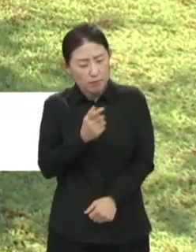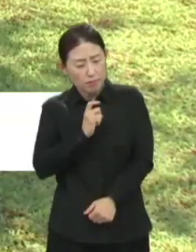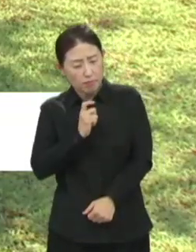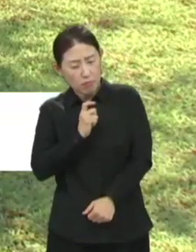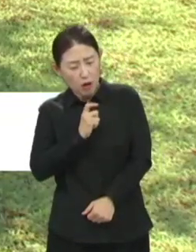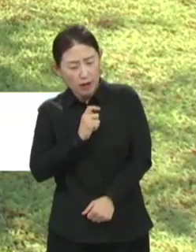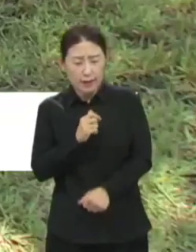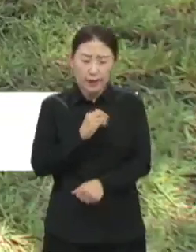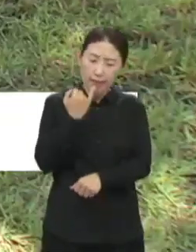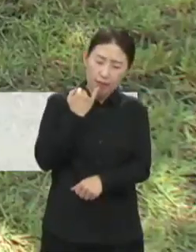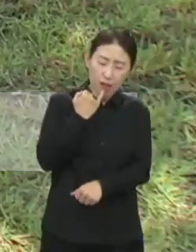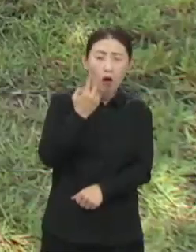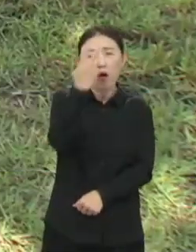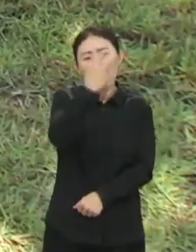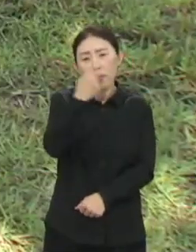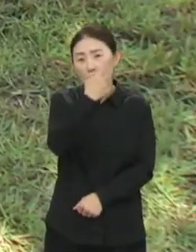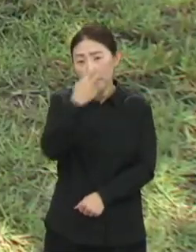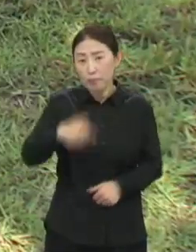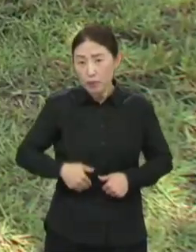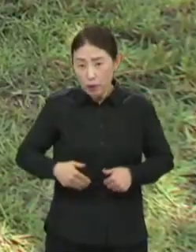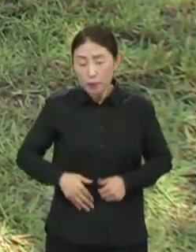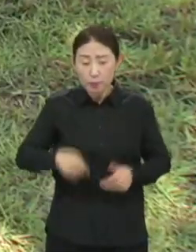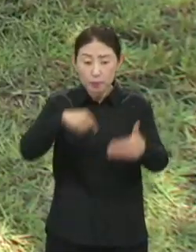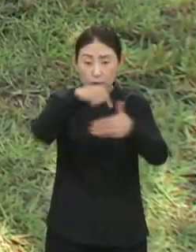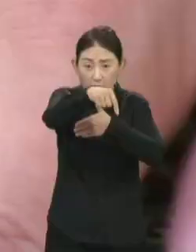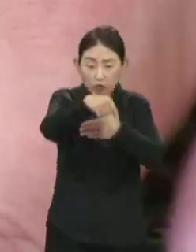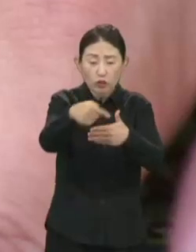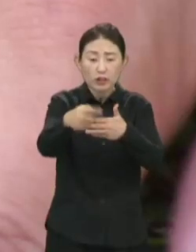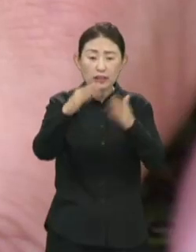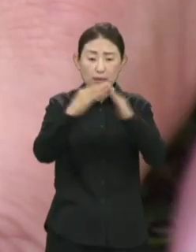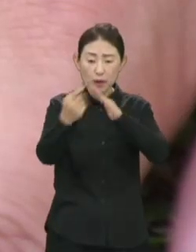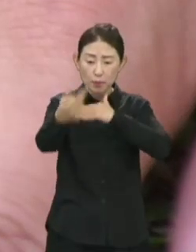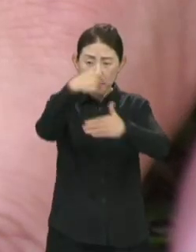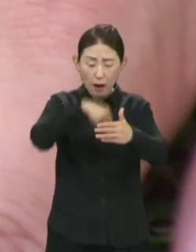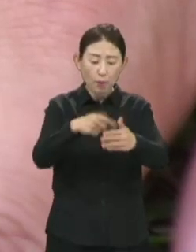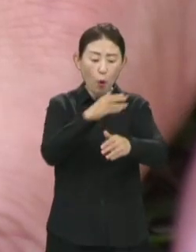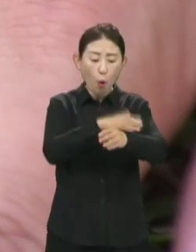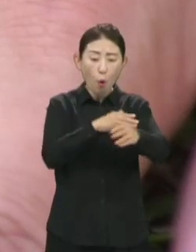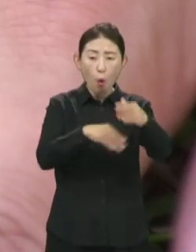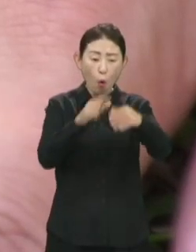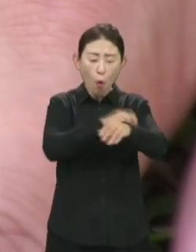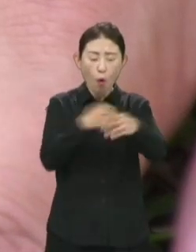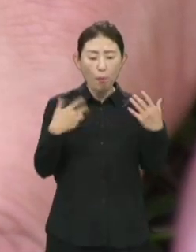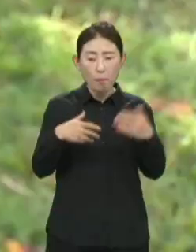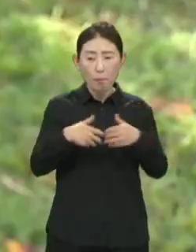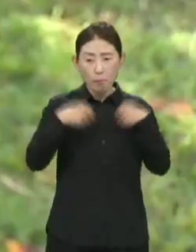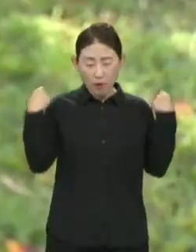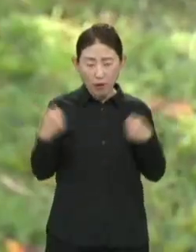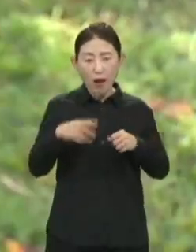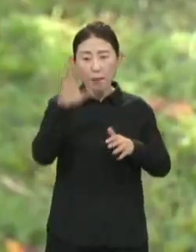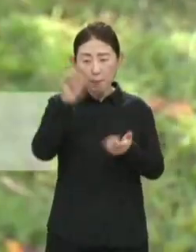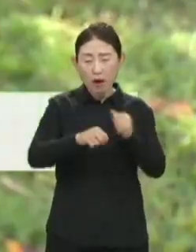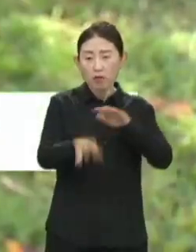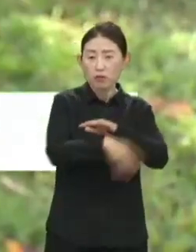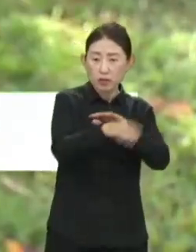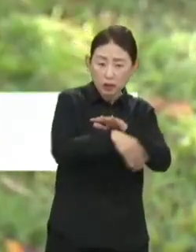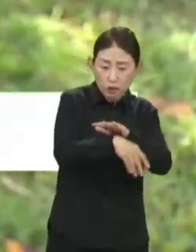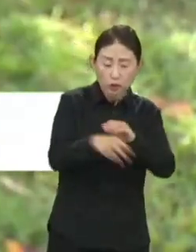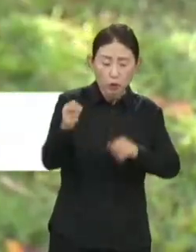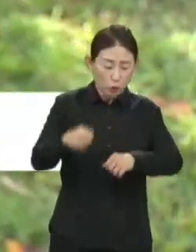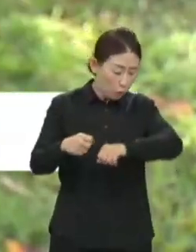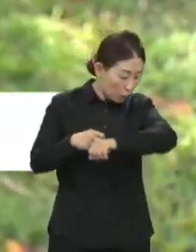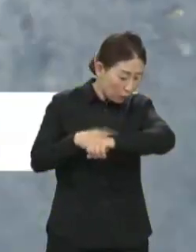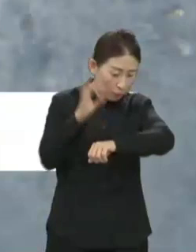살펴야 합니다. 나들이를 즐긴 후 입은 옷을 바로 세탁하고 진드기에게 물린 흔적은 없는지 꼼꼼히 확인해야